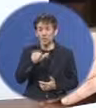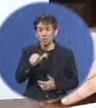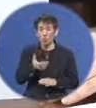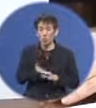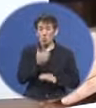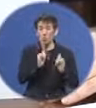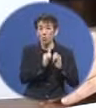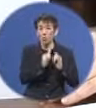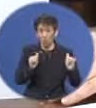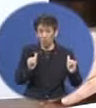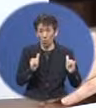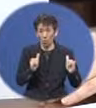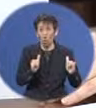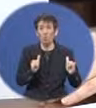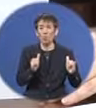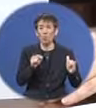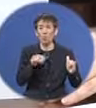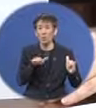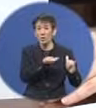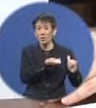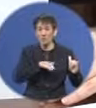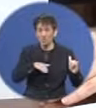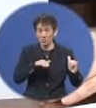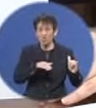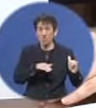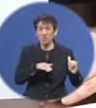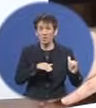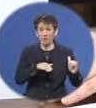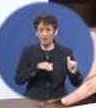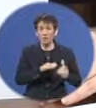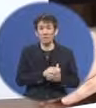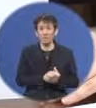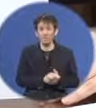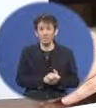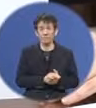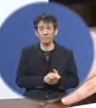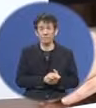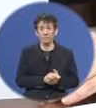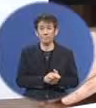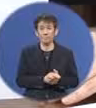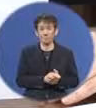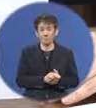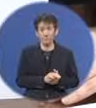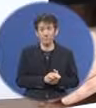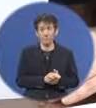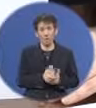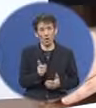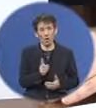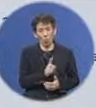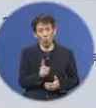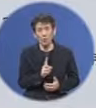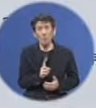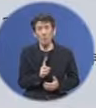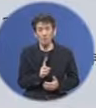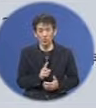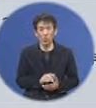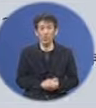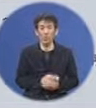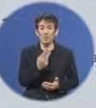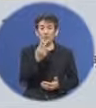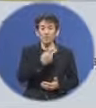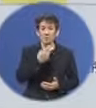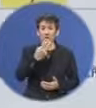人、そろそろ、後期高齢者でね、はい、そろそろ体壊したりもするかもしれないと、そういう人はどうかというと、これ